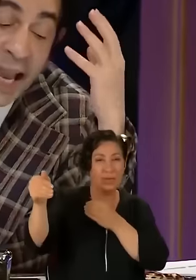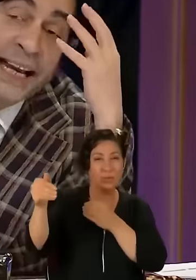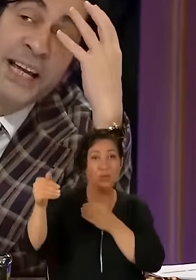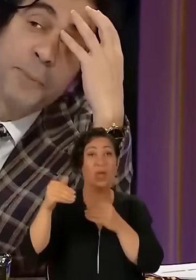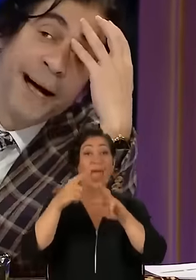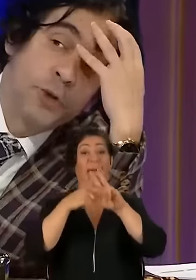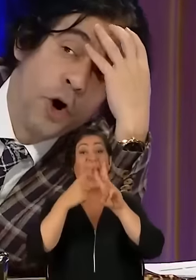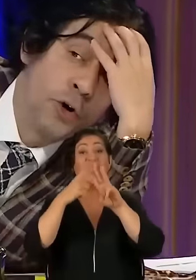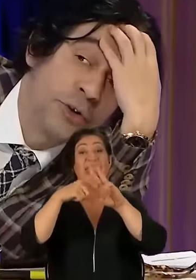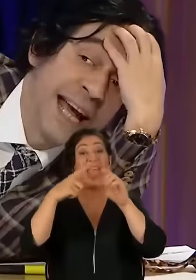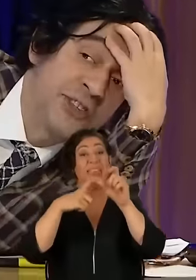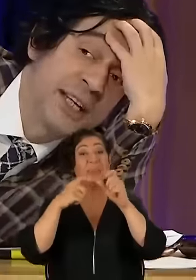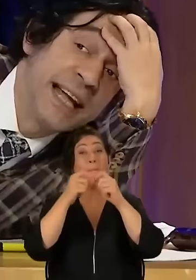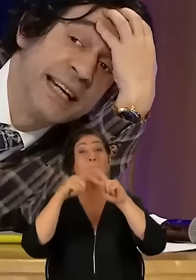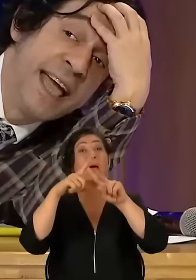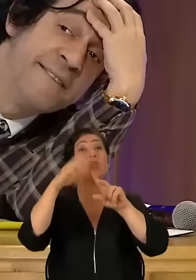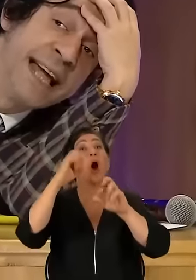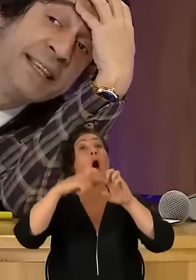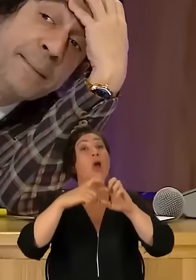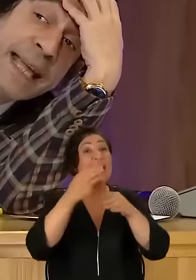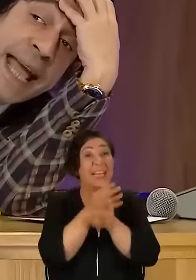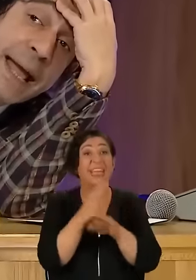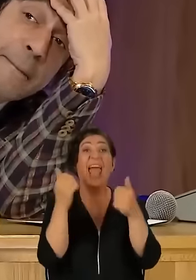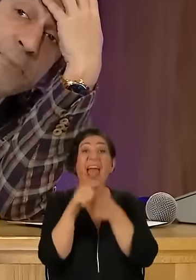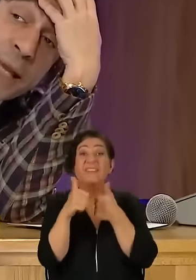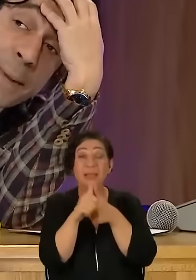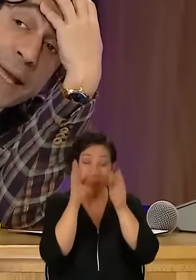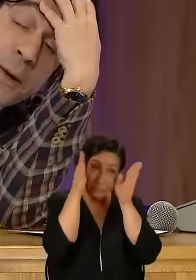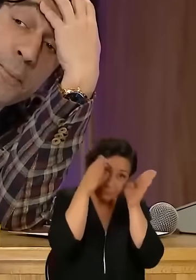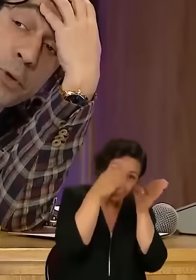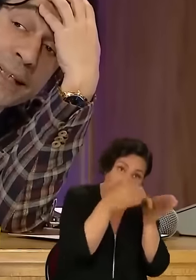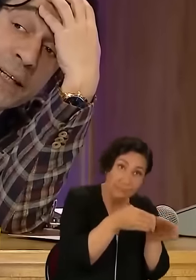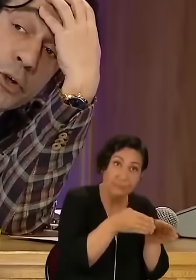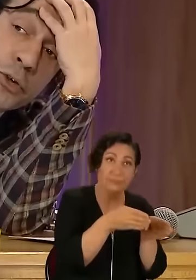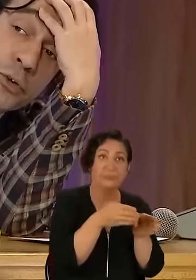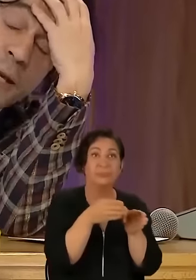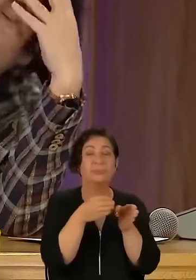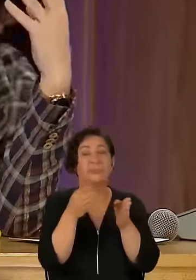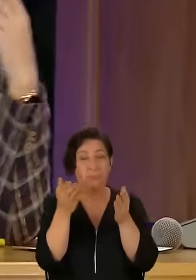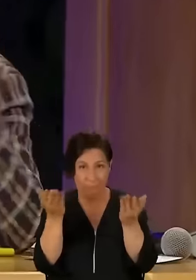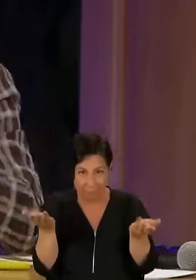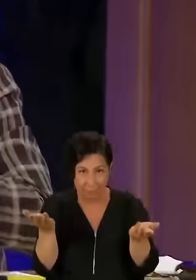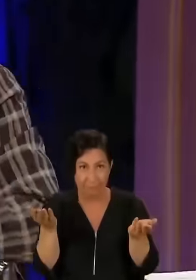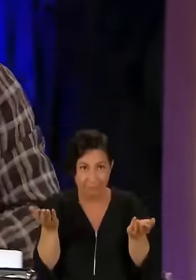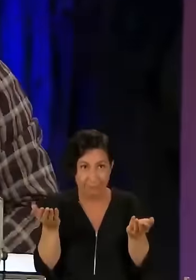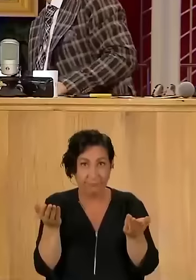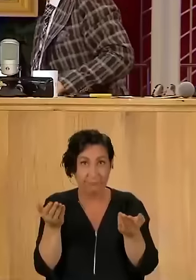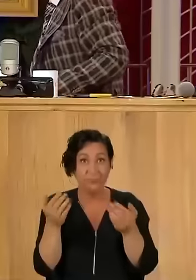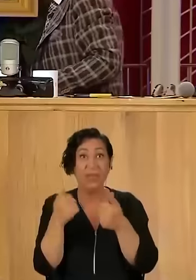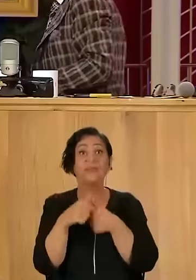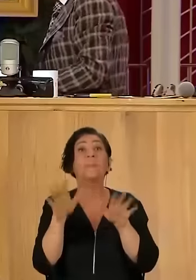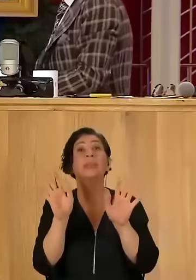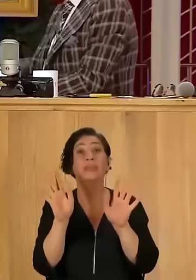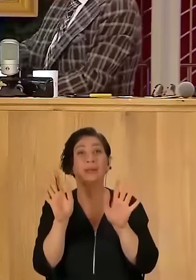uzaklaşıyorsun. Enes Batur gerçekten evlendi miye, değil mi? Buna dalıyorsun, değil mi? Öyle değil mi?